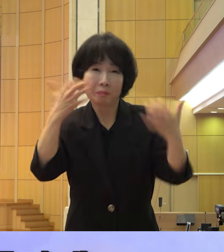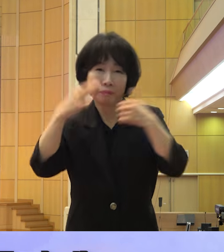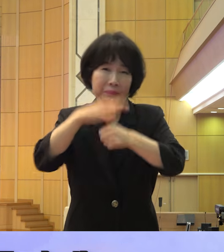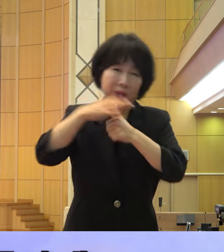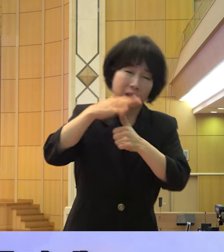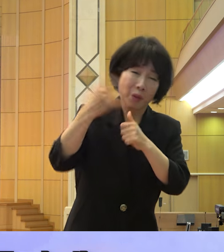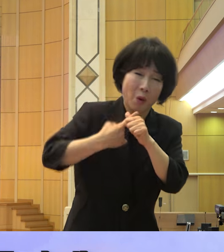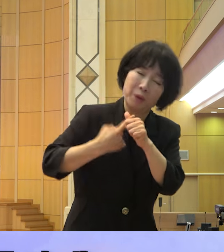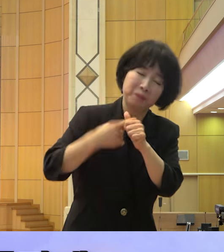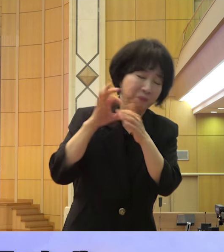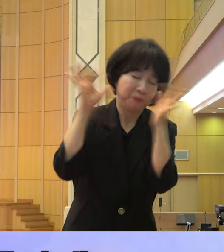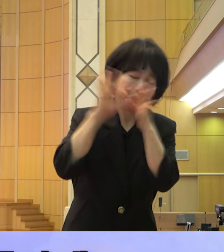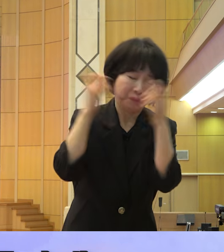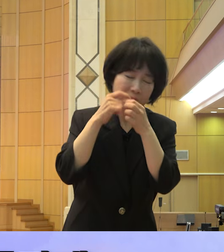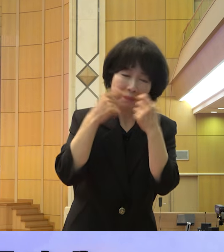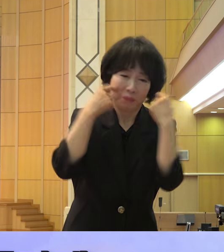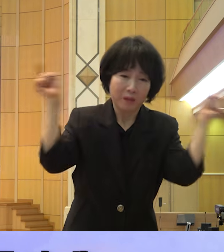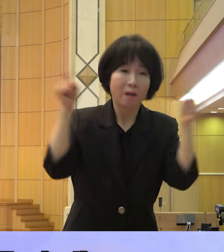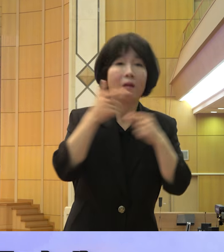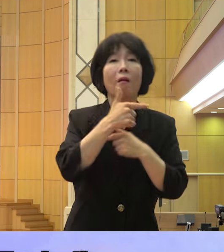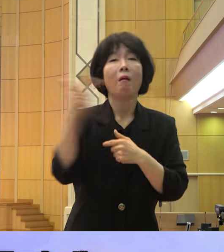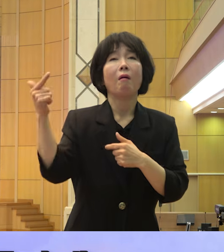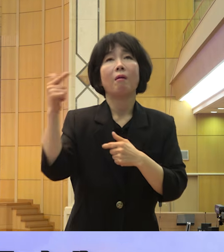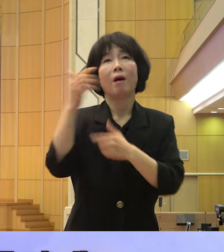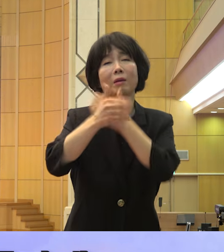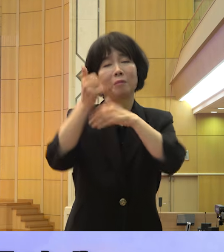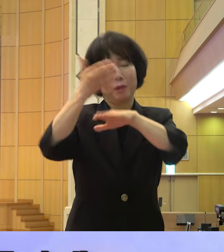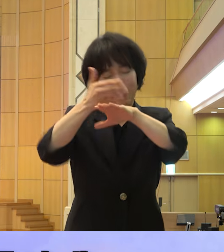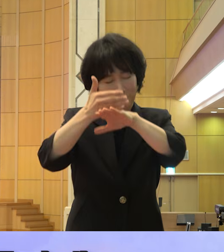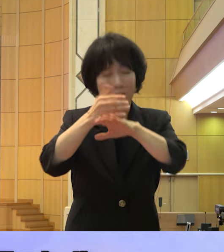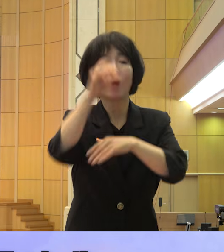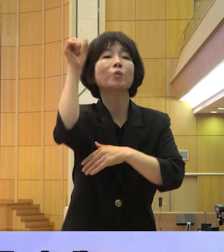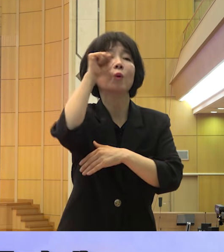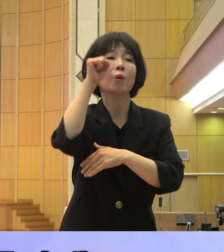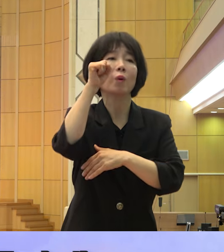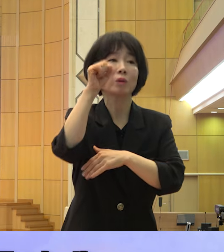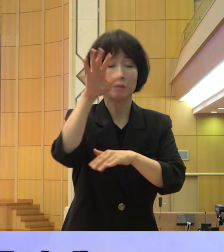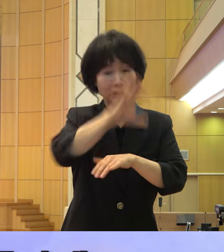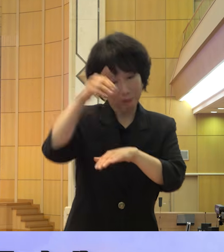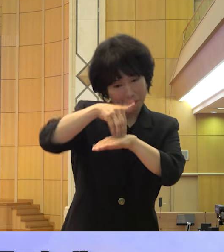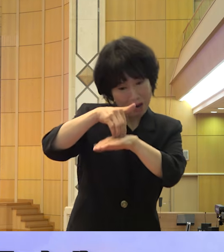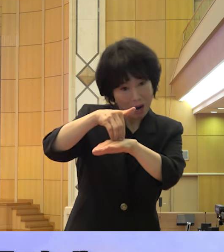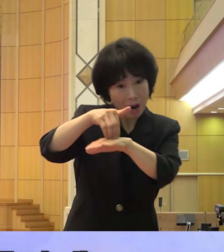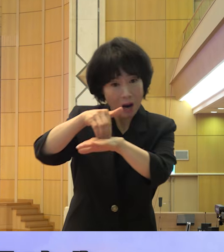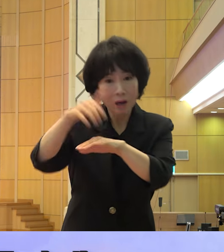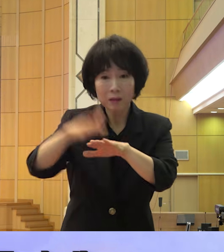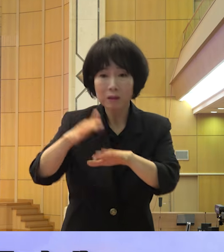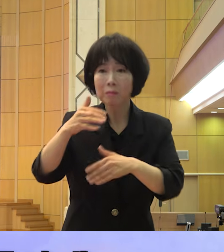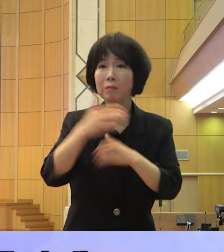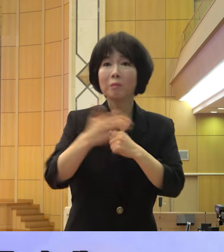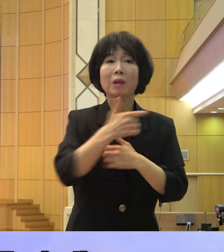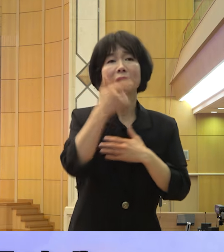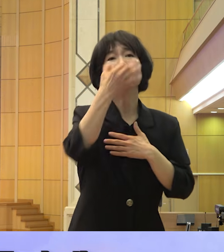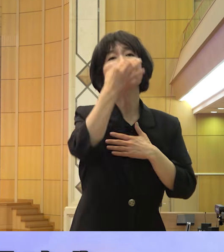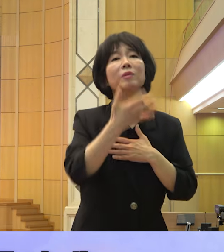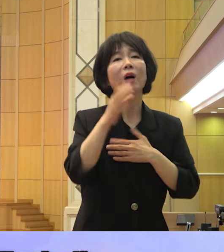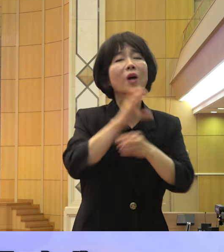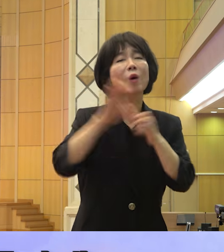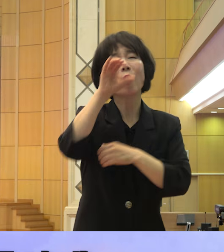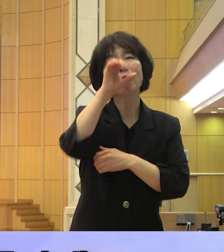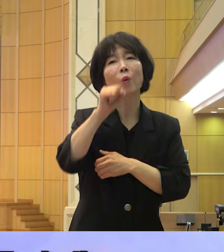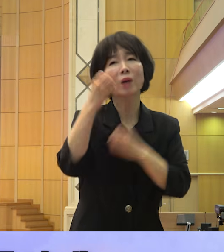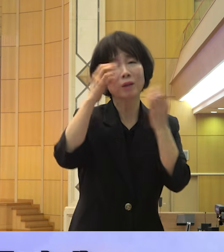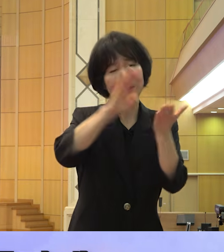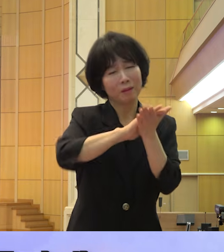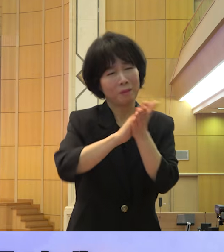욥이라는 사람은 너무너무 좋았어. 이렇게 내가 단련을 받을 때 힘들긴 해도 더 좋게 하려고